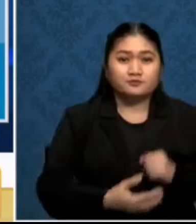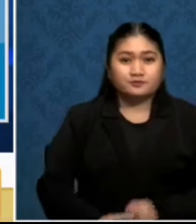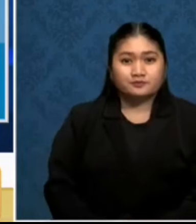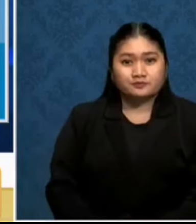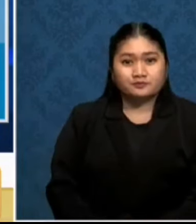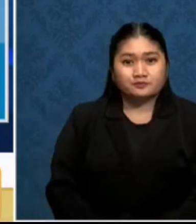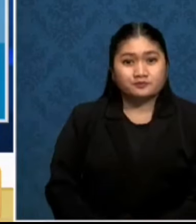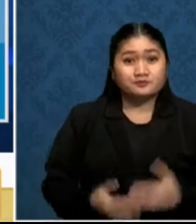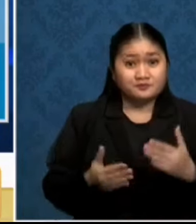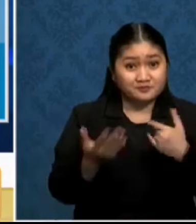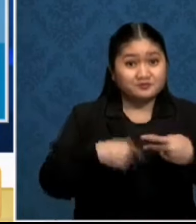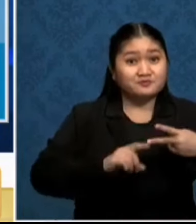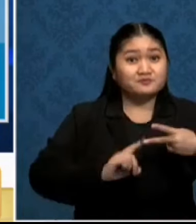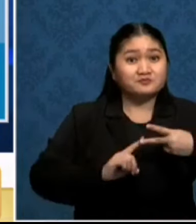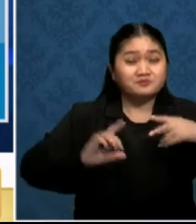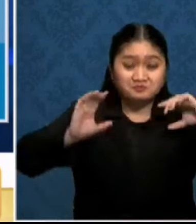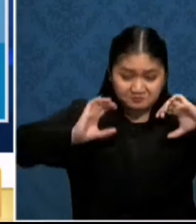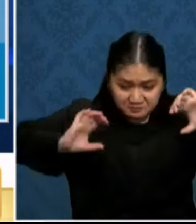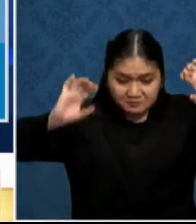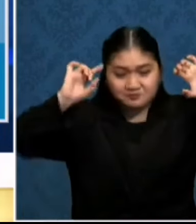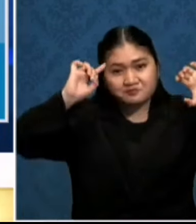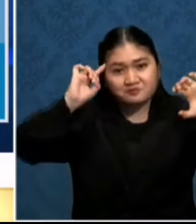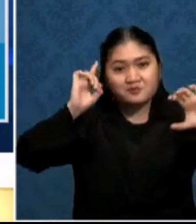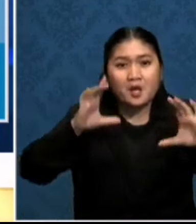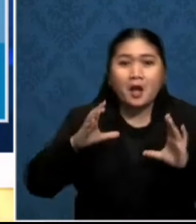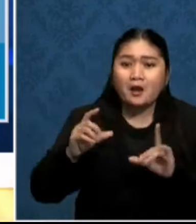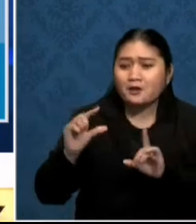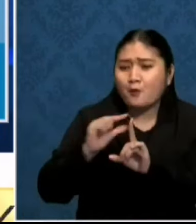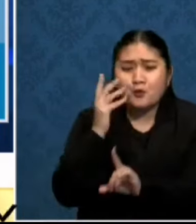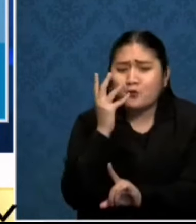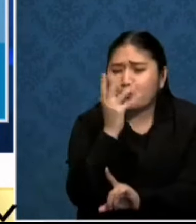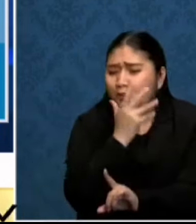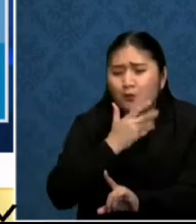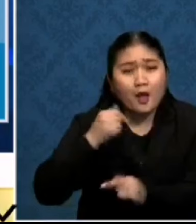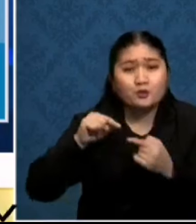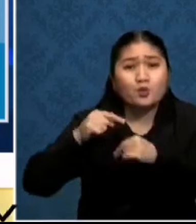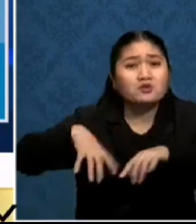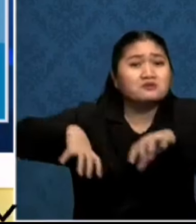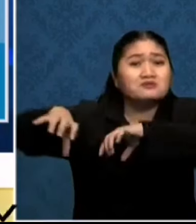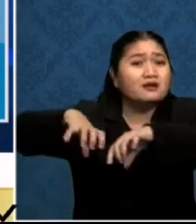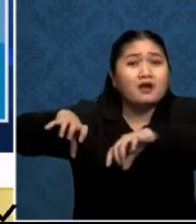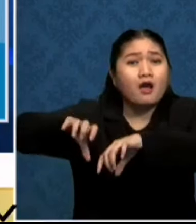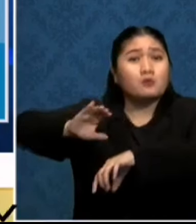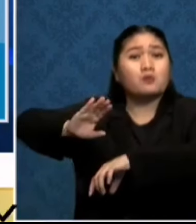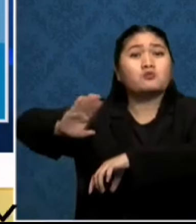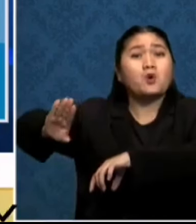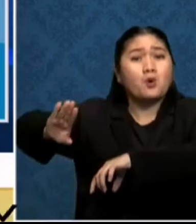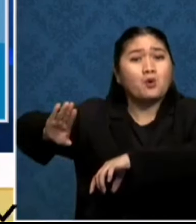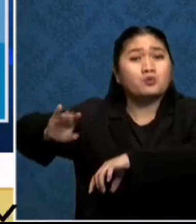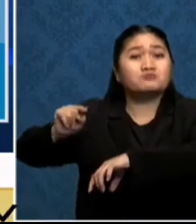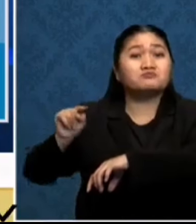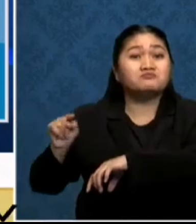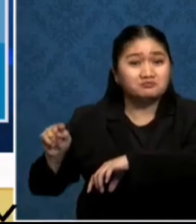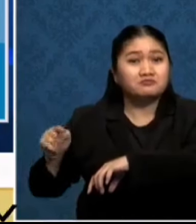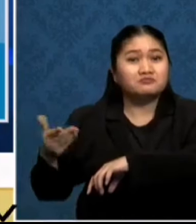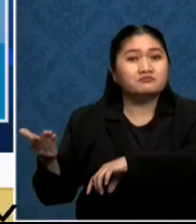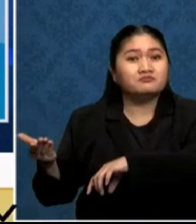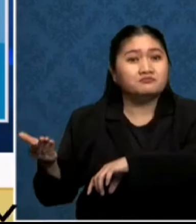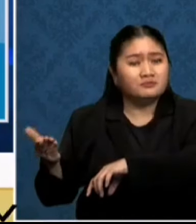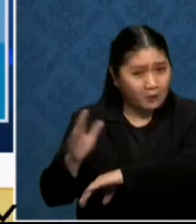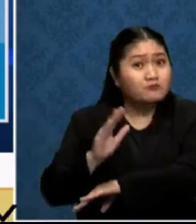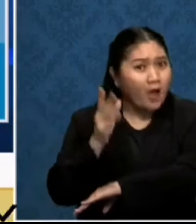แล้วก็อีกก้อนนึงรัฐบาลก็ใช้คำสรูว่าเป็นงบเกิดจากการบริหารจัดการอีกท่านประธานฟัง